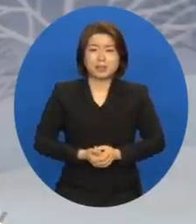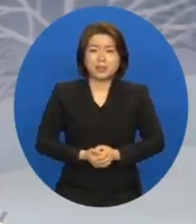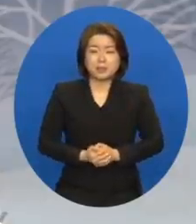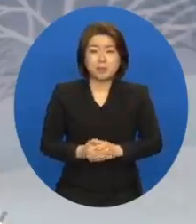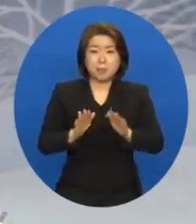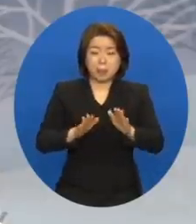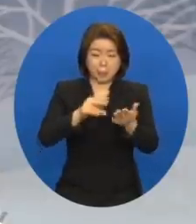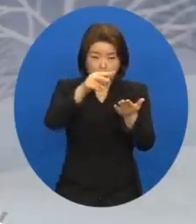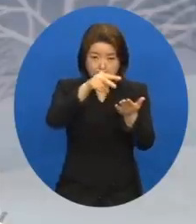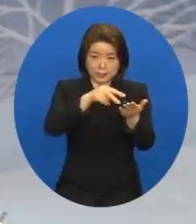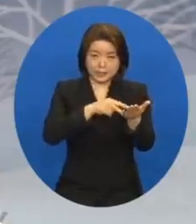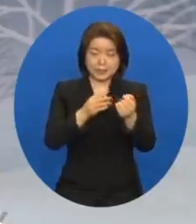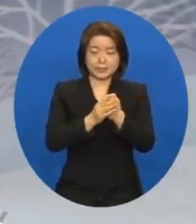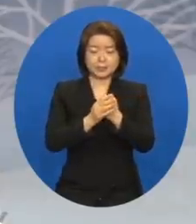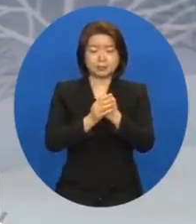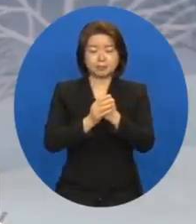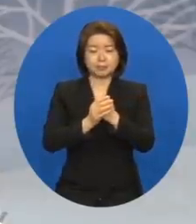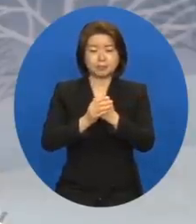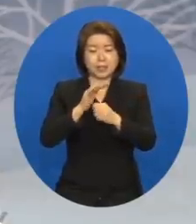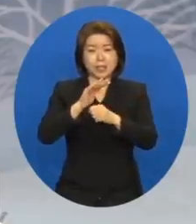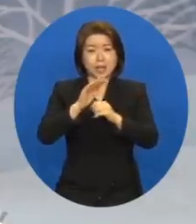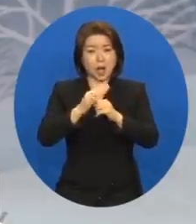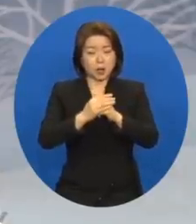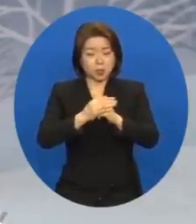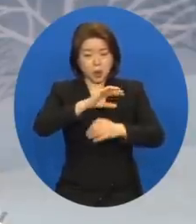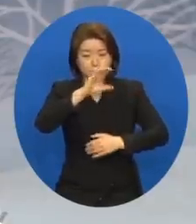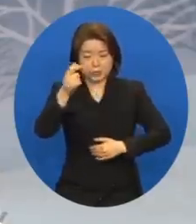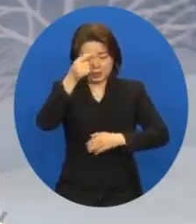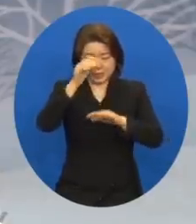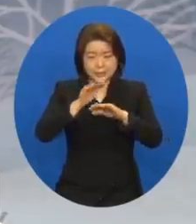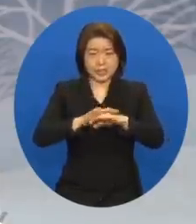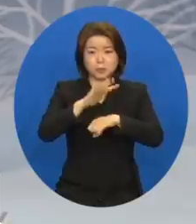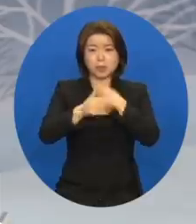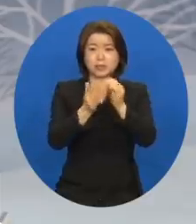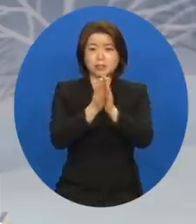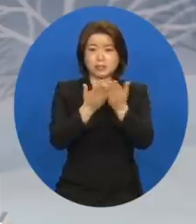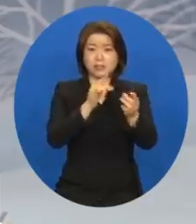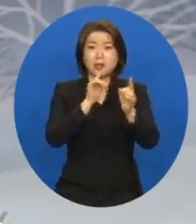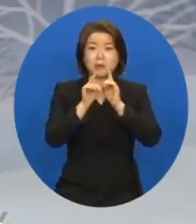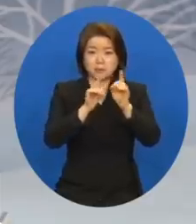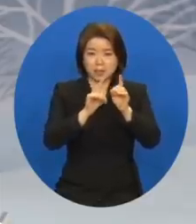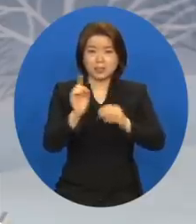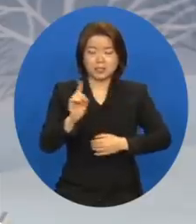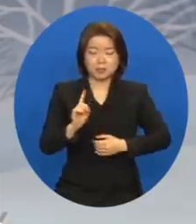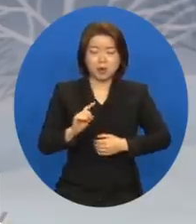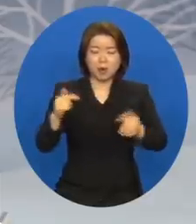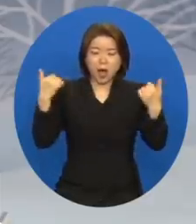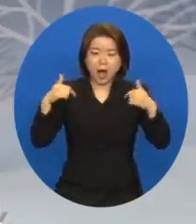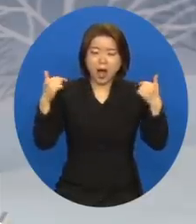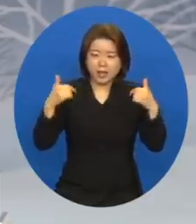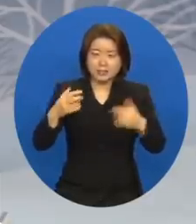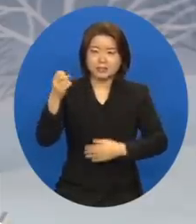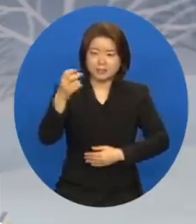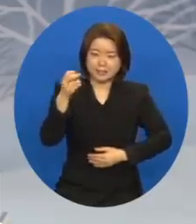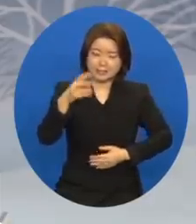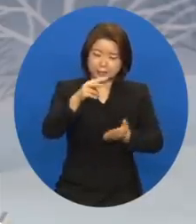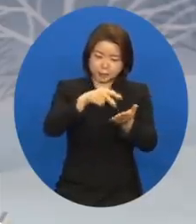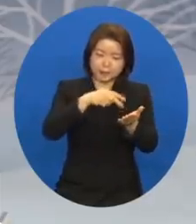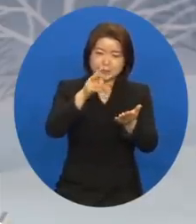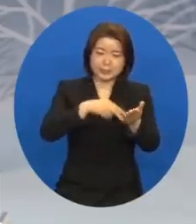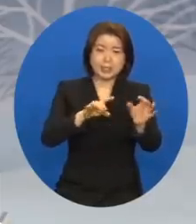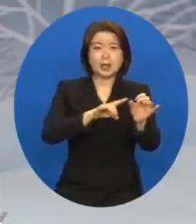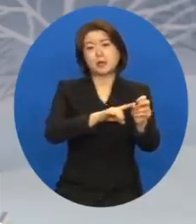오늘 읽은 이 성탄절 예배 성경 본문은 우리가 늘 성탄절 때마다 자주 읽던 마태복음